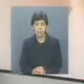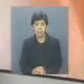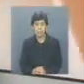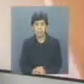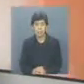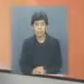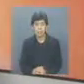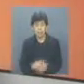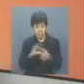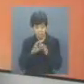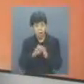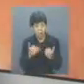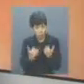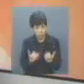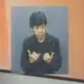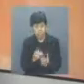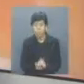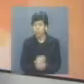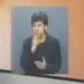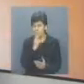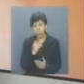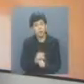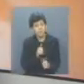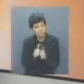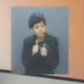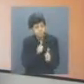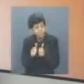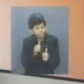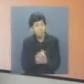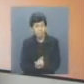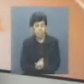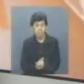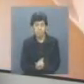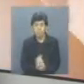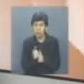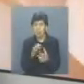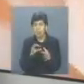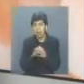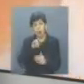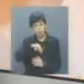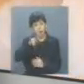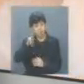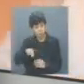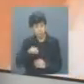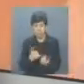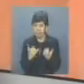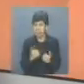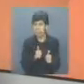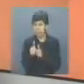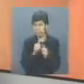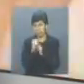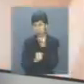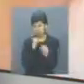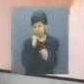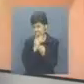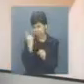ข่าวกีฬาวันนี้นะคะเราจะส่งท้ายด้วยภาพสวยๆในการแข่งขัน World Snowboard Championship ที่ประเทศนอร์เวย์ค่ะรายการนี้แข่ง4ปี1ครั้งนะ